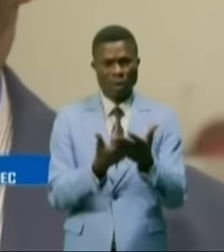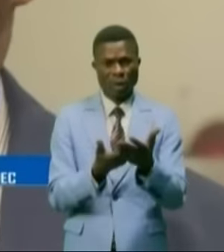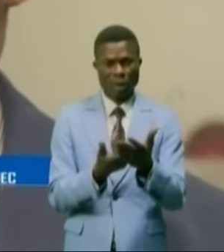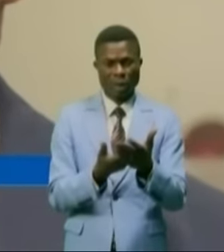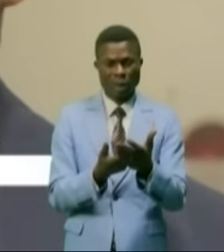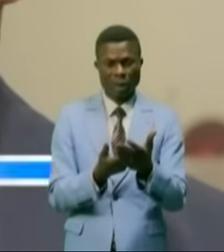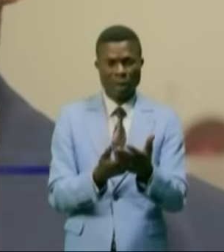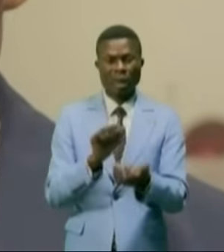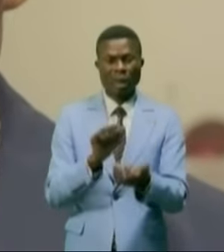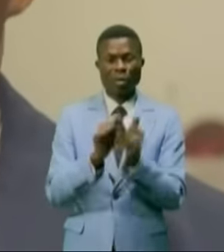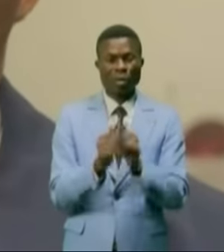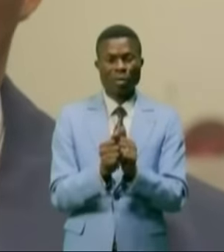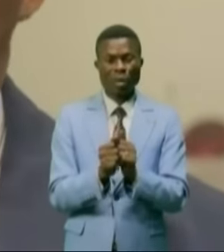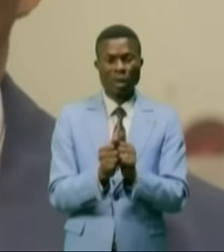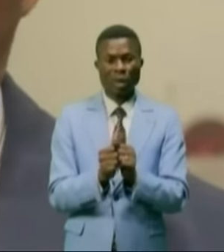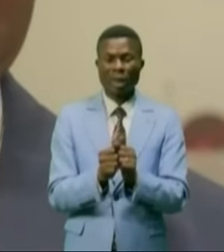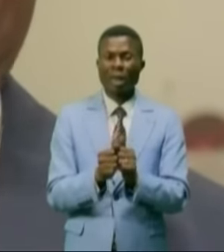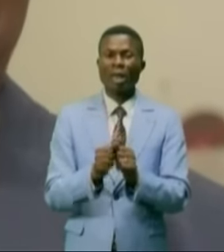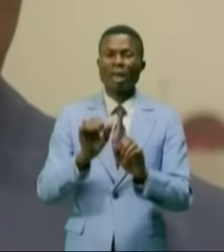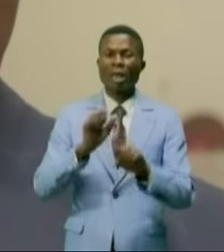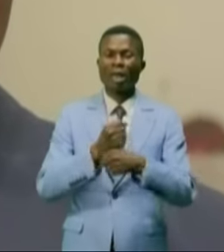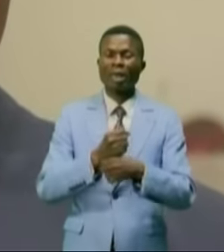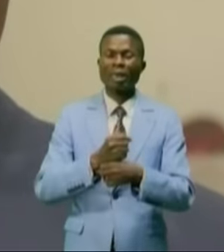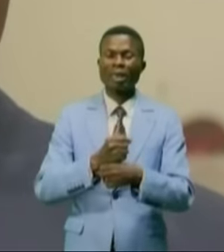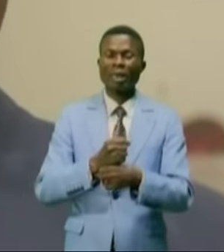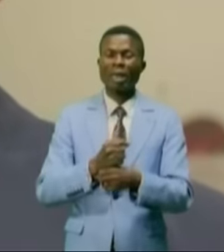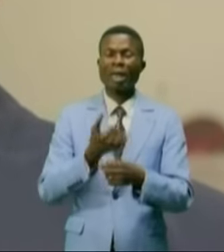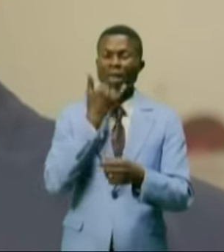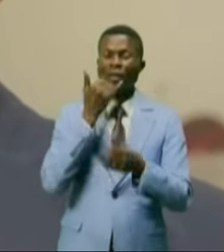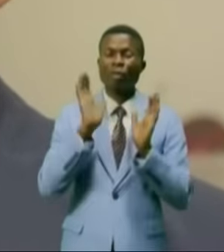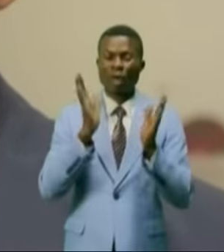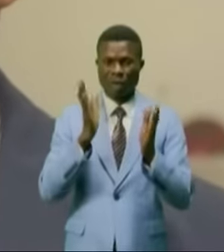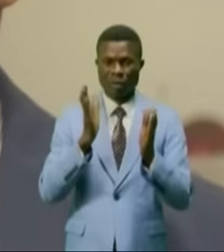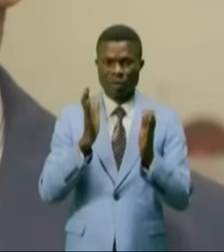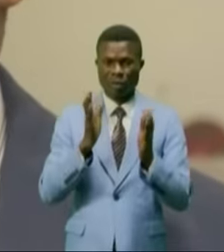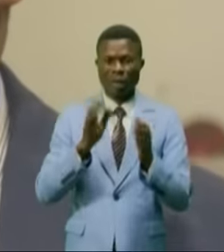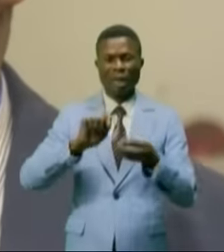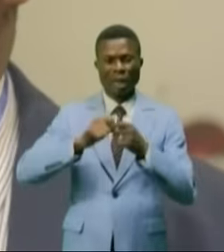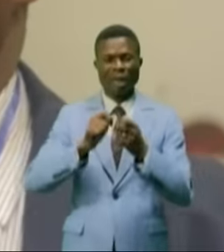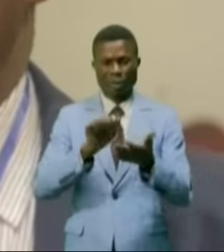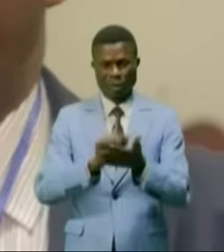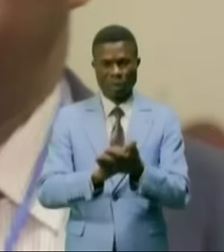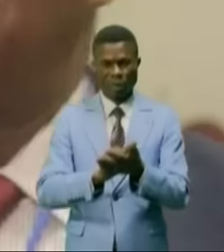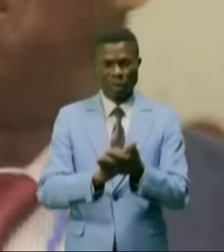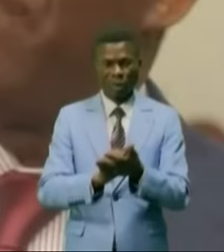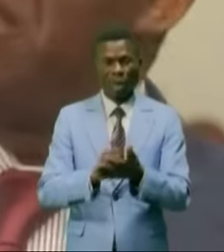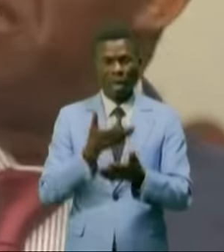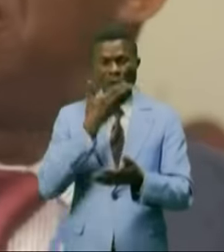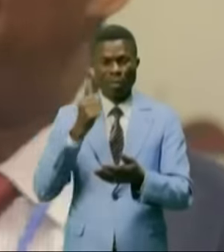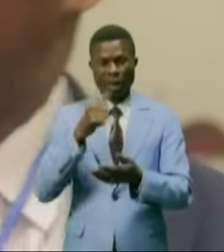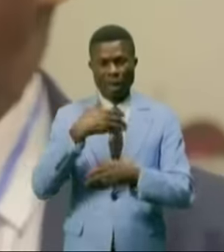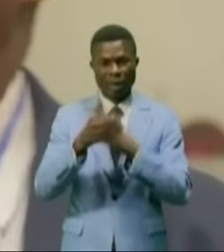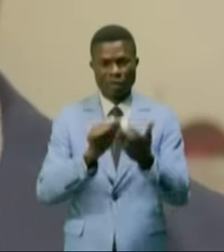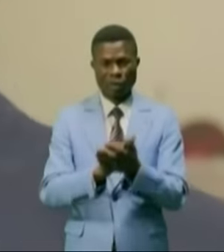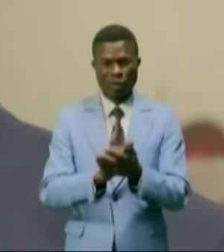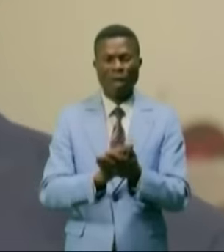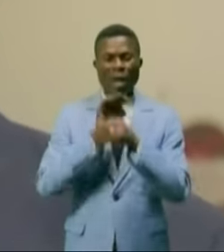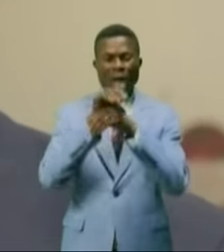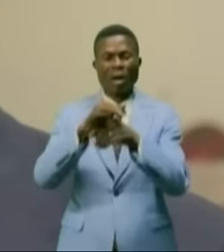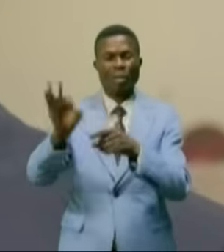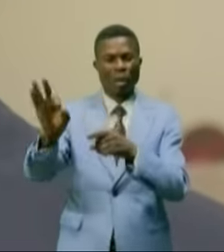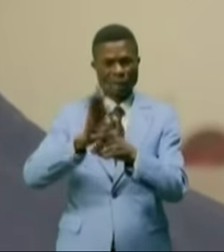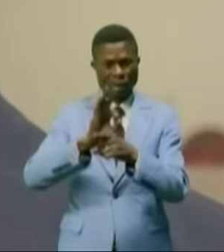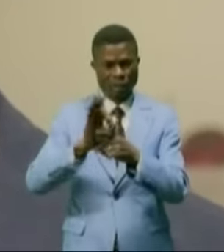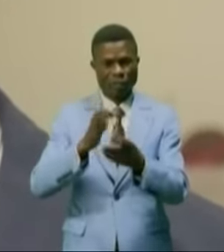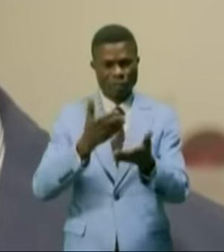peut être requis qu'ils soient en fait obligés de réparer. Et la meilleure façon de le faire, c'est de se faire couvrir par